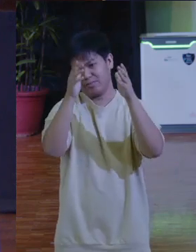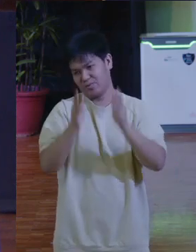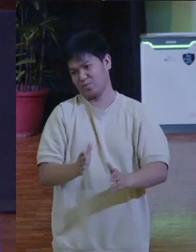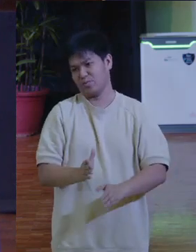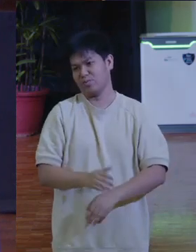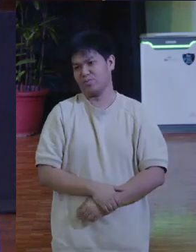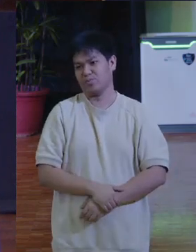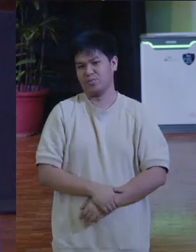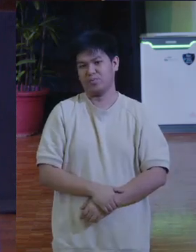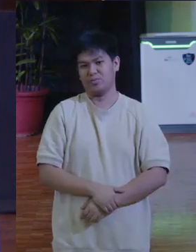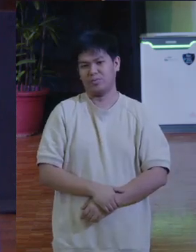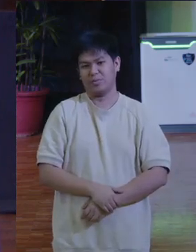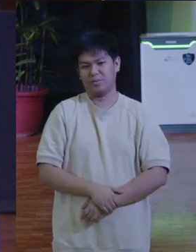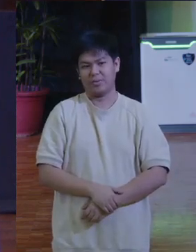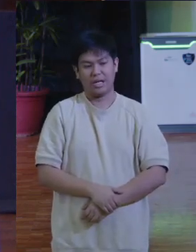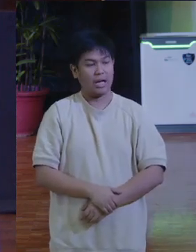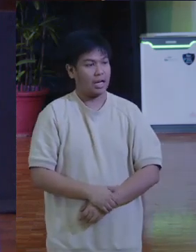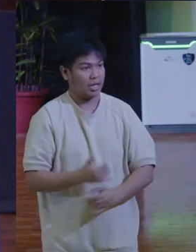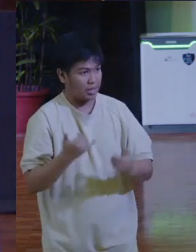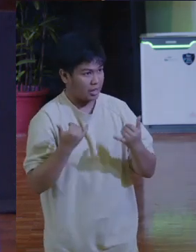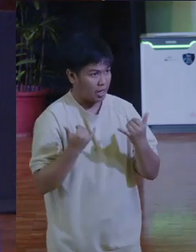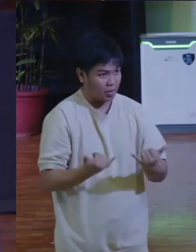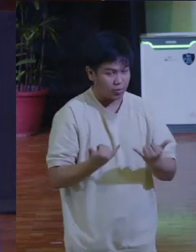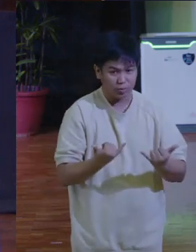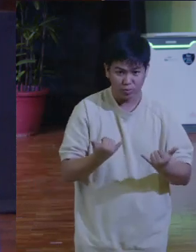salvation. Mga kapatid,